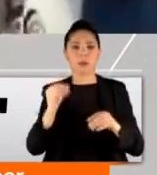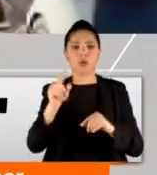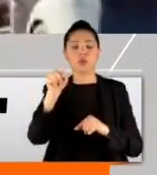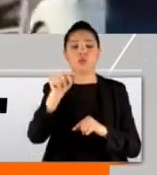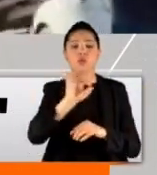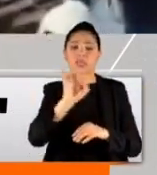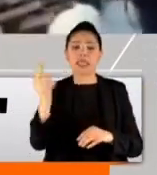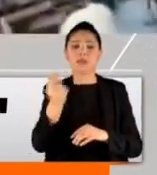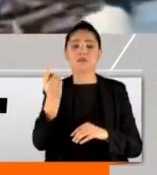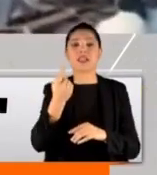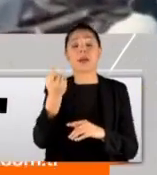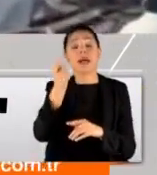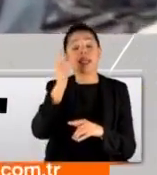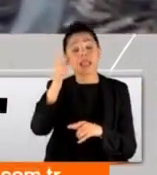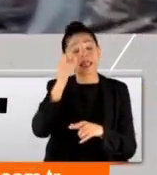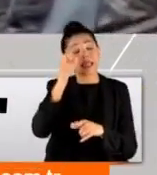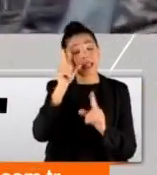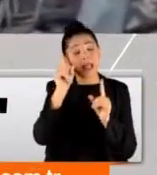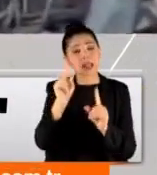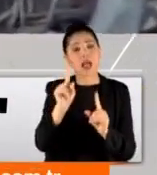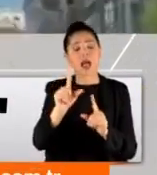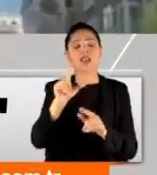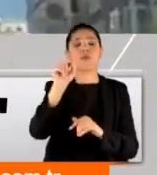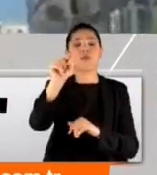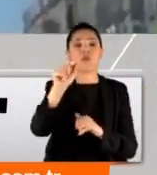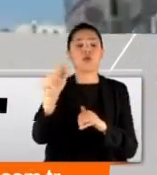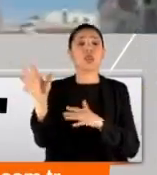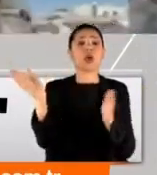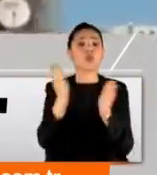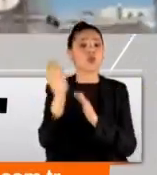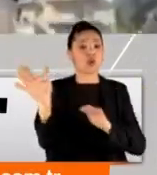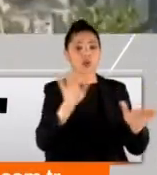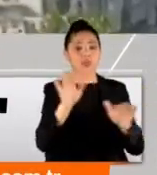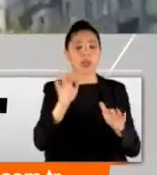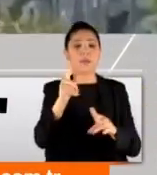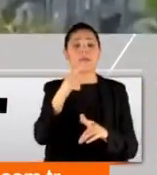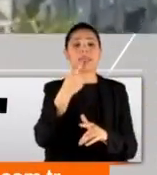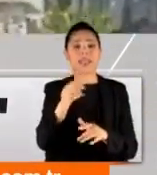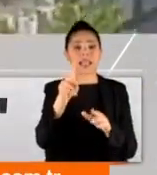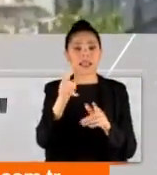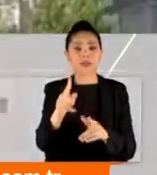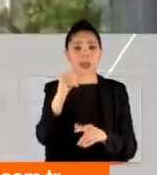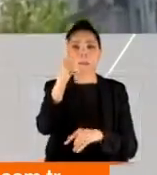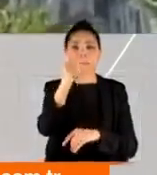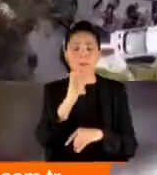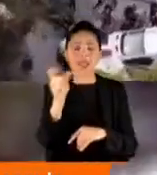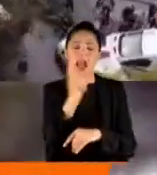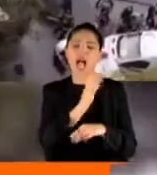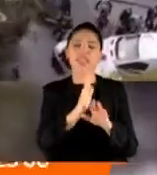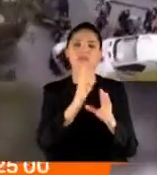zaman göz ardı etmemek lazım. Bu depremin artçıları nadir de olsa dediğim gibi yaklaşık bir ay rahatlıkla